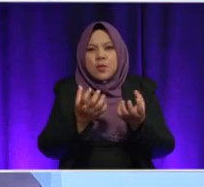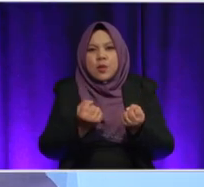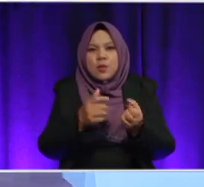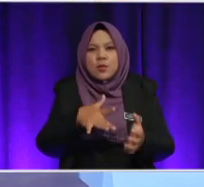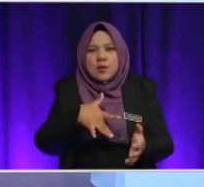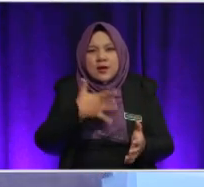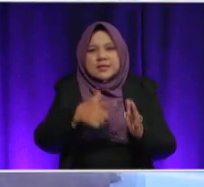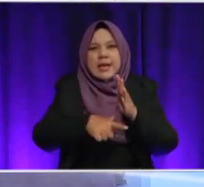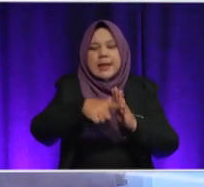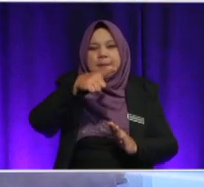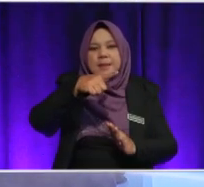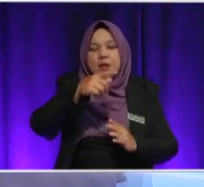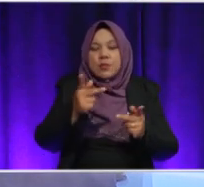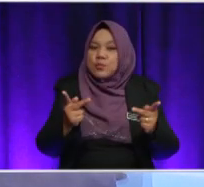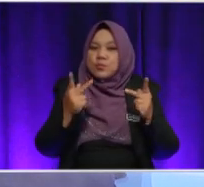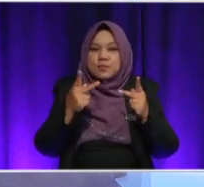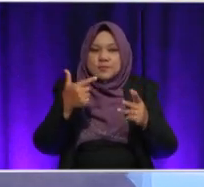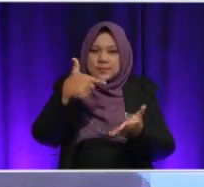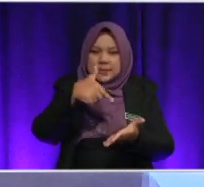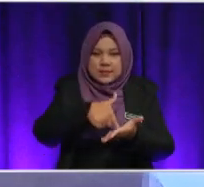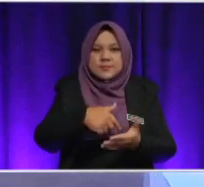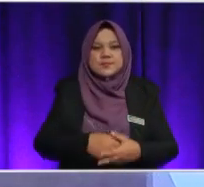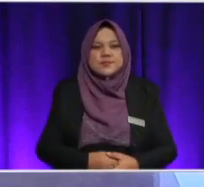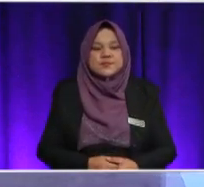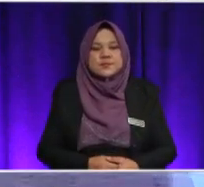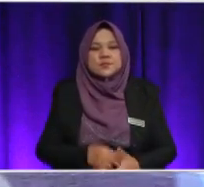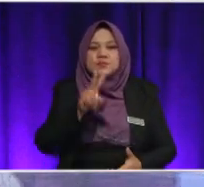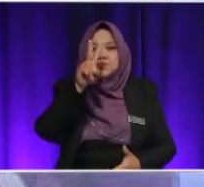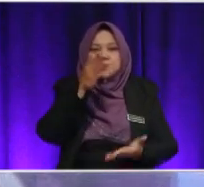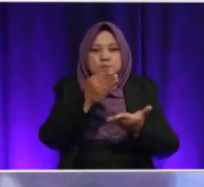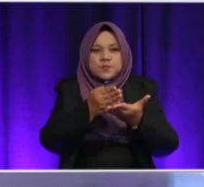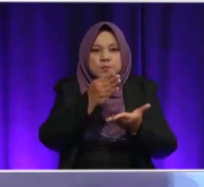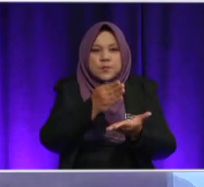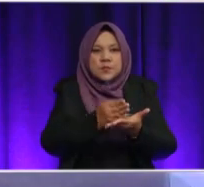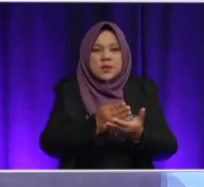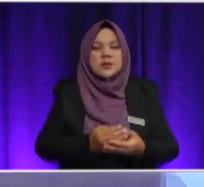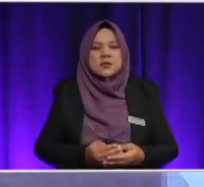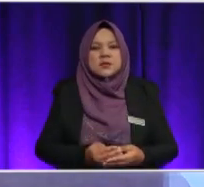Hadiah itu lebih kuat boleh masukkan dua